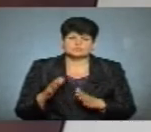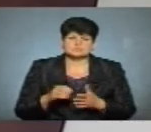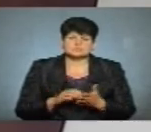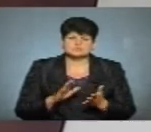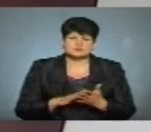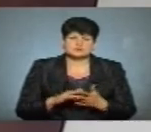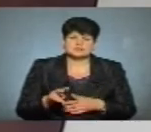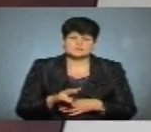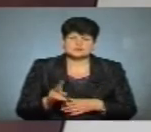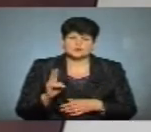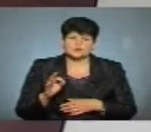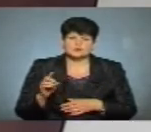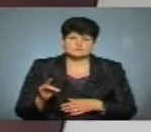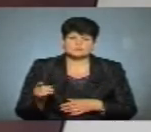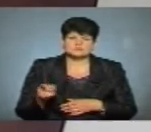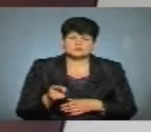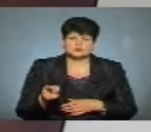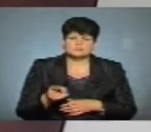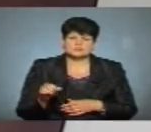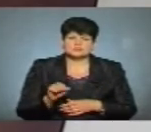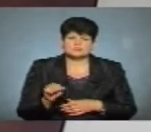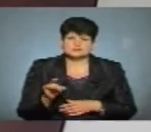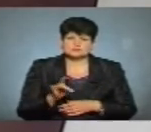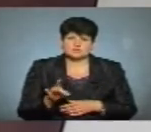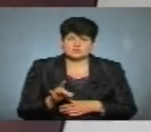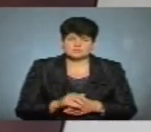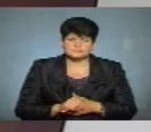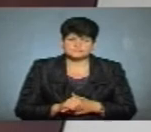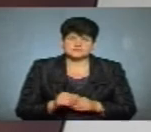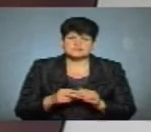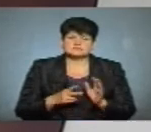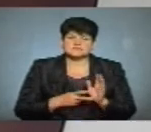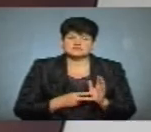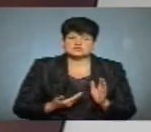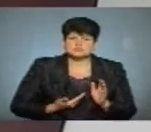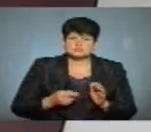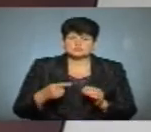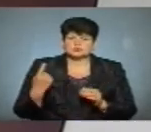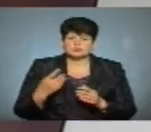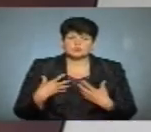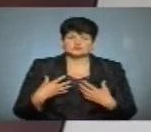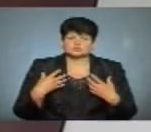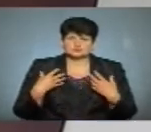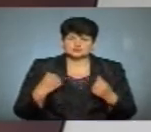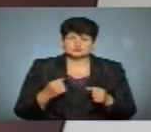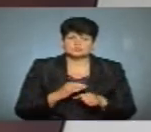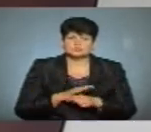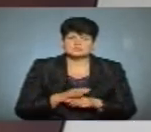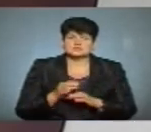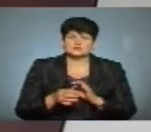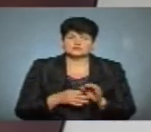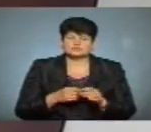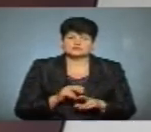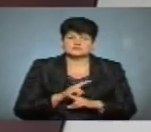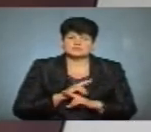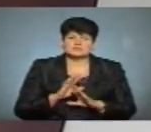у Лановецькому, Козівському, Тернопільському і Теребовлянському районах. 17 жителів Тернопільщини одужали від коронавірусу за добу,